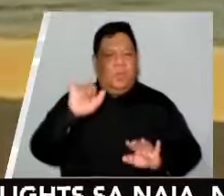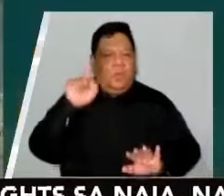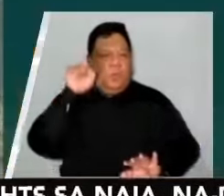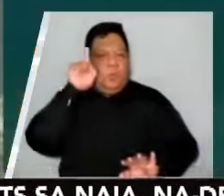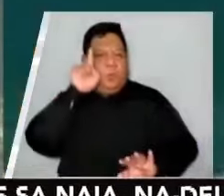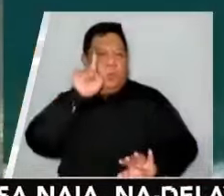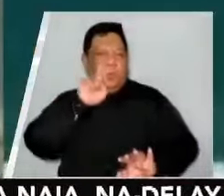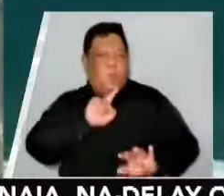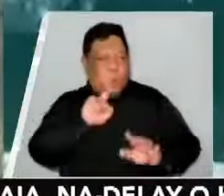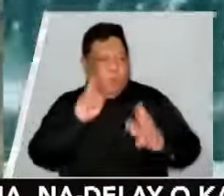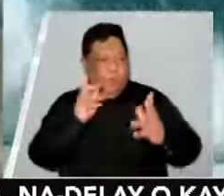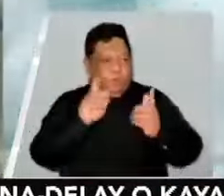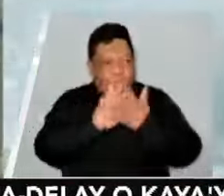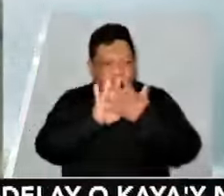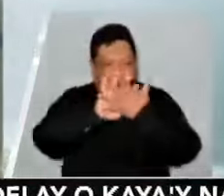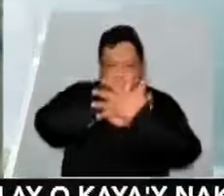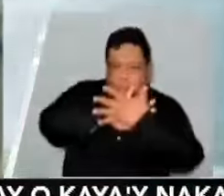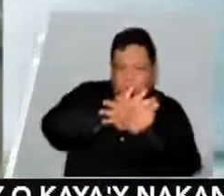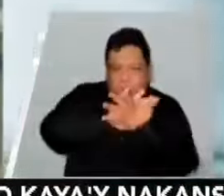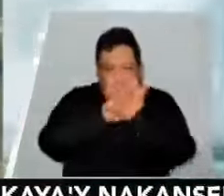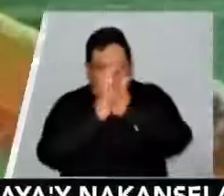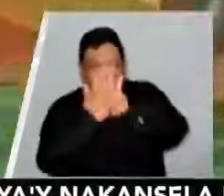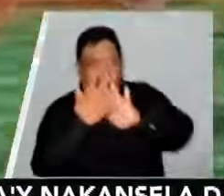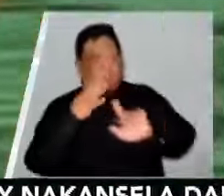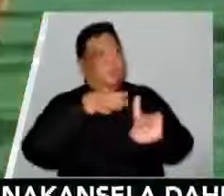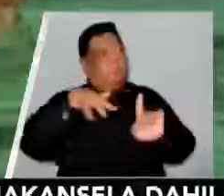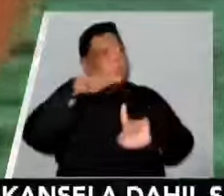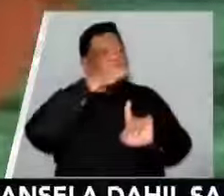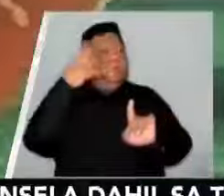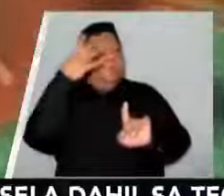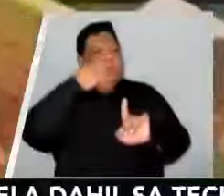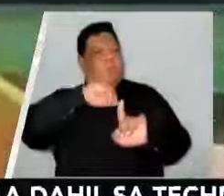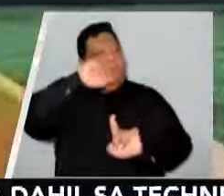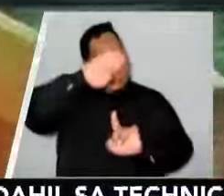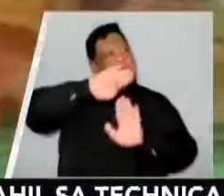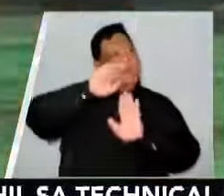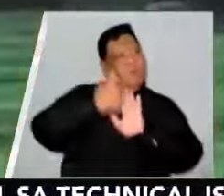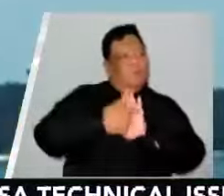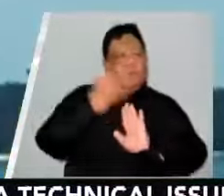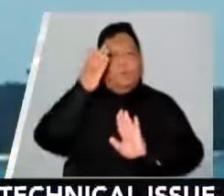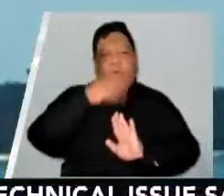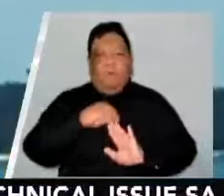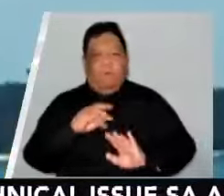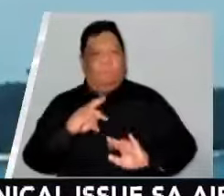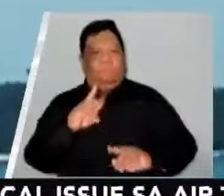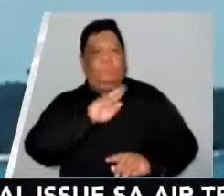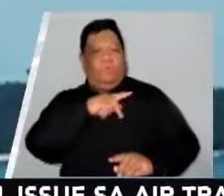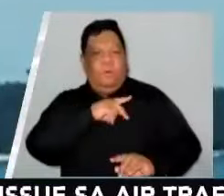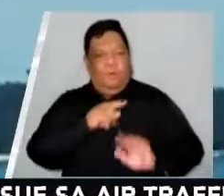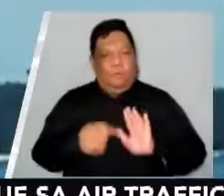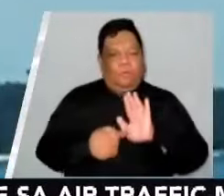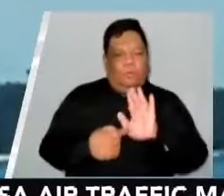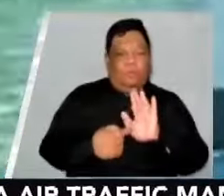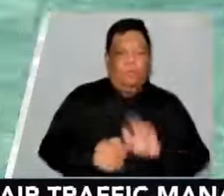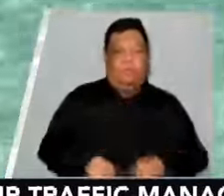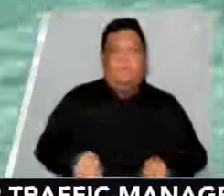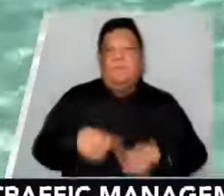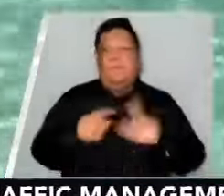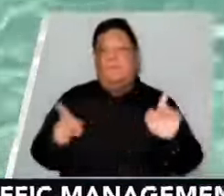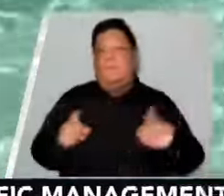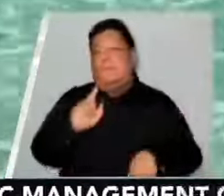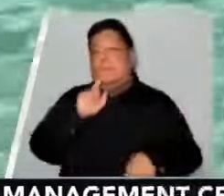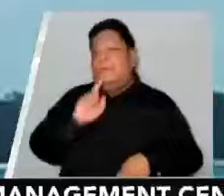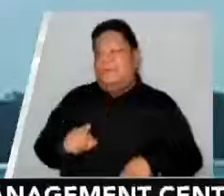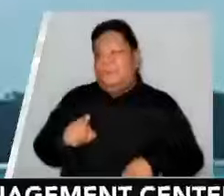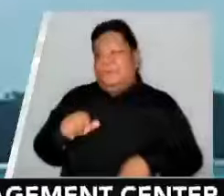scene, at dapat kitang-kita ang pleasing personality. Dahan-dahan, go, aura-aura. Pero teka, behind the good reel, ito ang